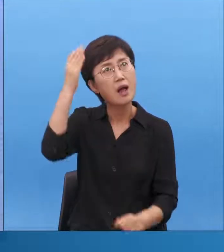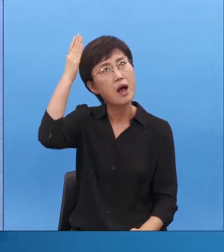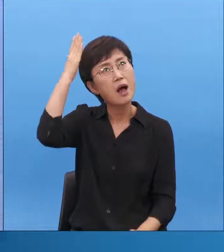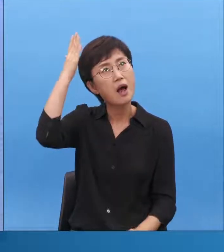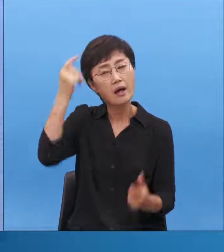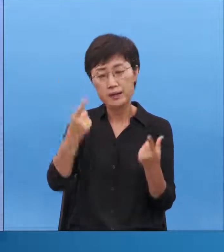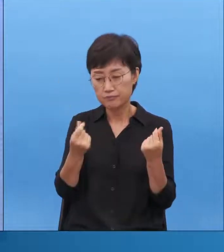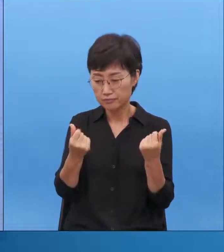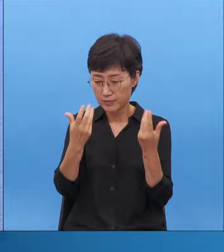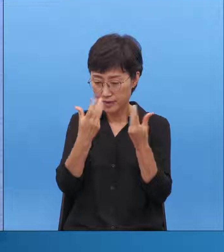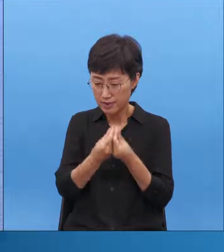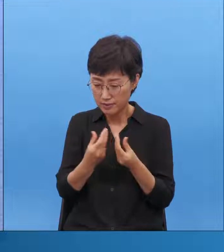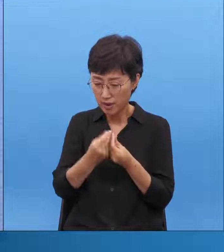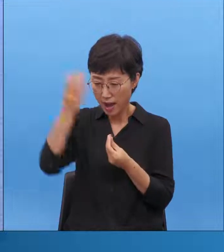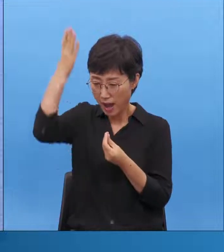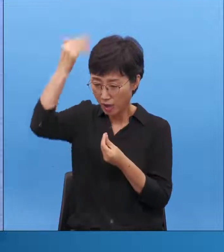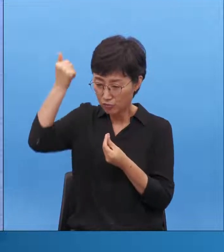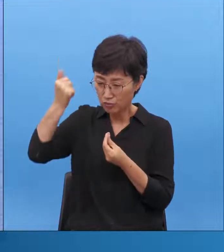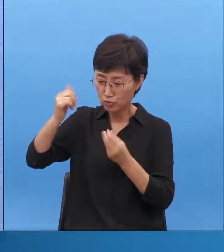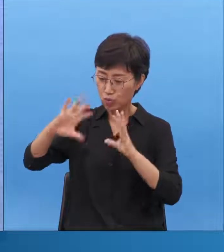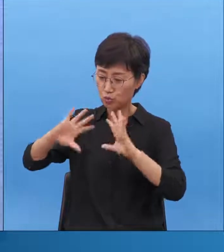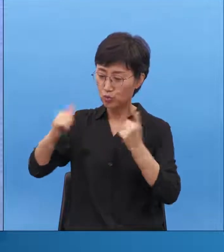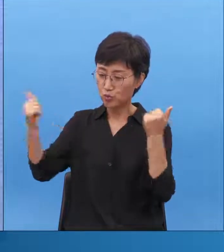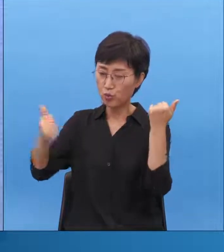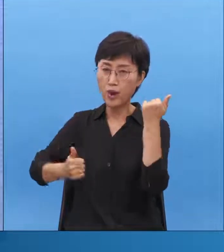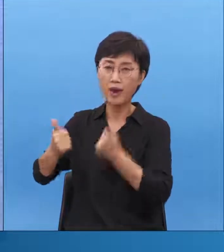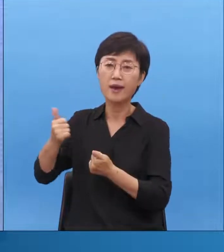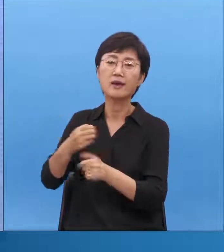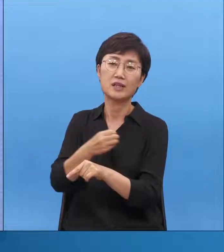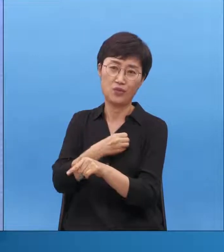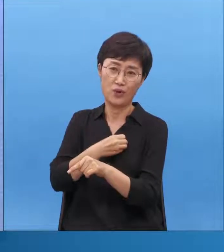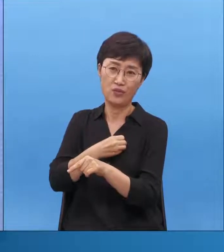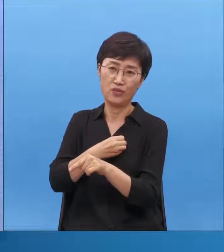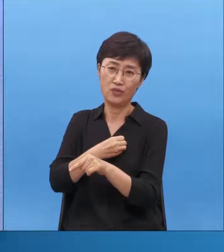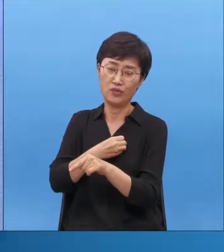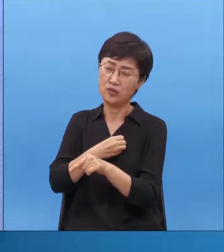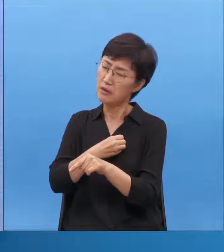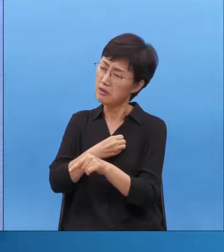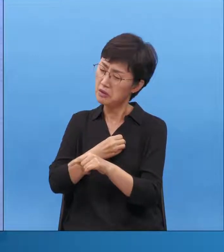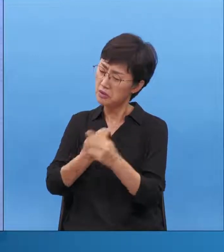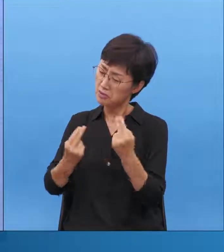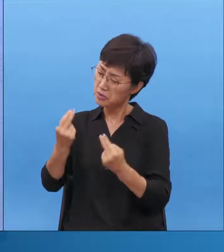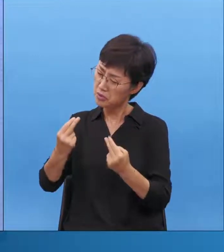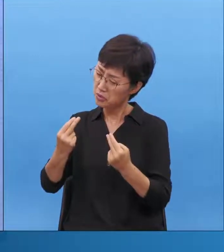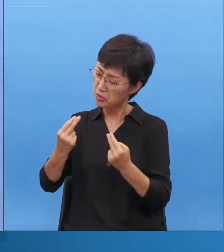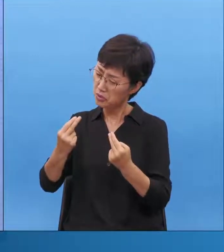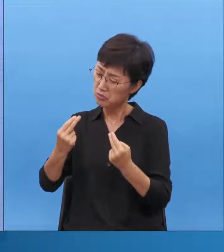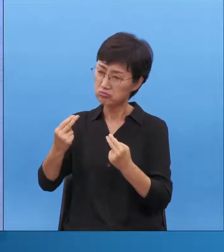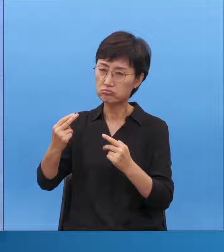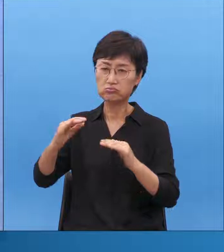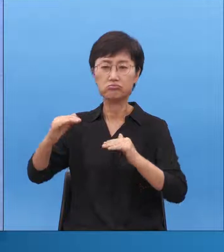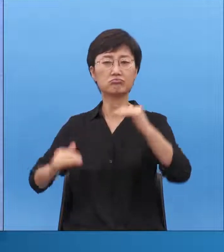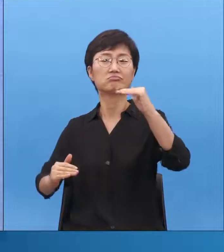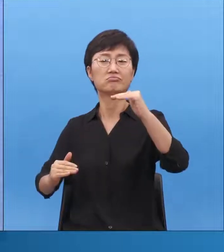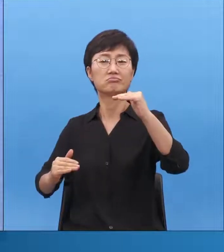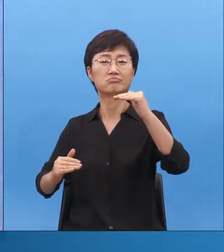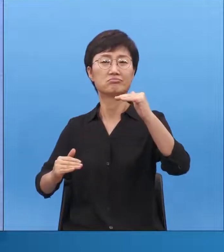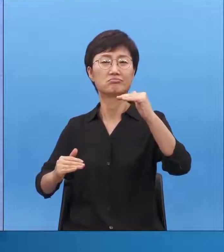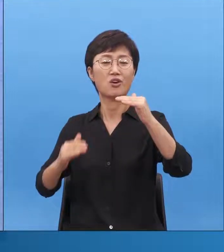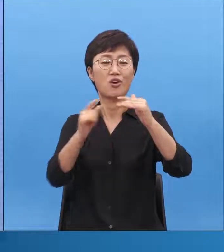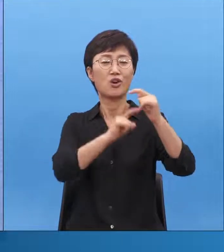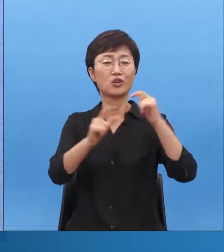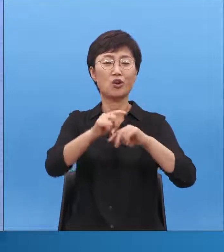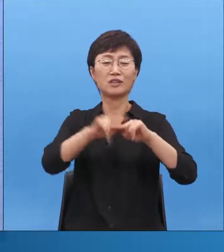우리나라의 국회의원과 같은 그보다 더 높은 직책이에요. And to be the member of a council at that time is to be even a higher position